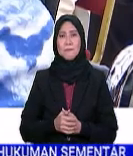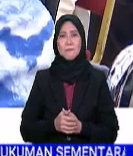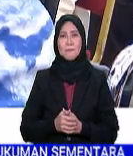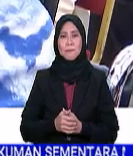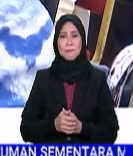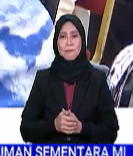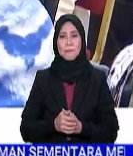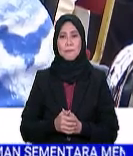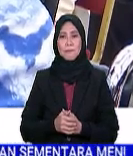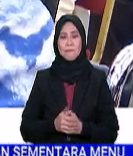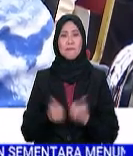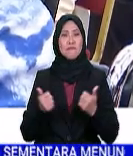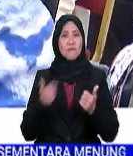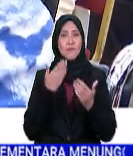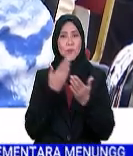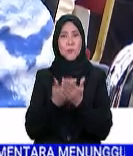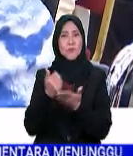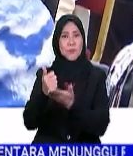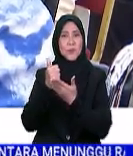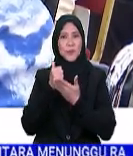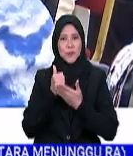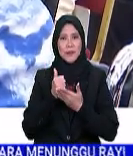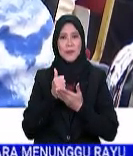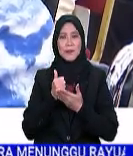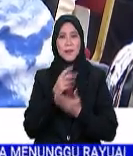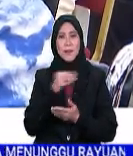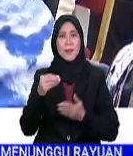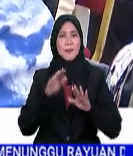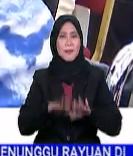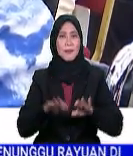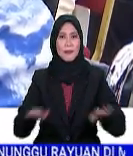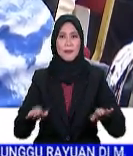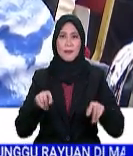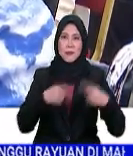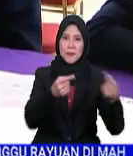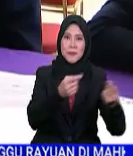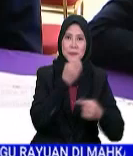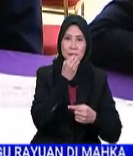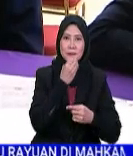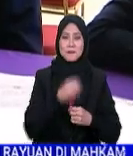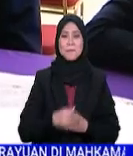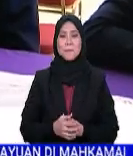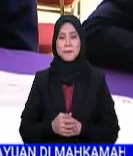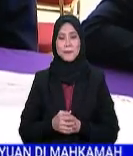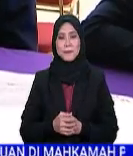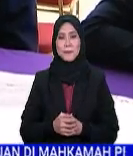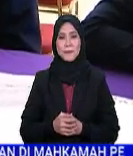Kira baguslah dapat bantuan ni kan, untuk ni kan anak-anak nak beli makan apa kan.